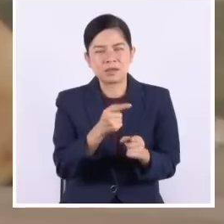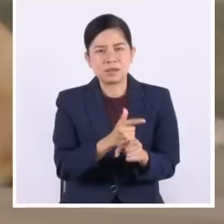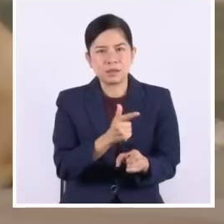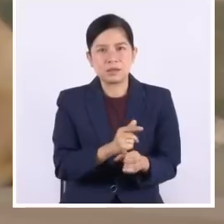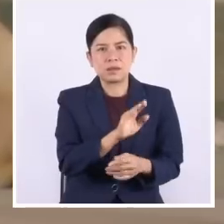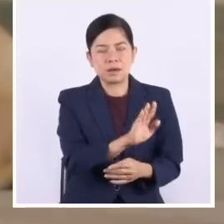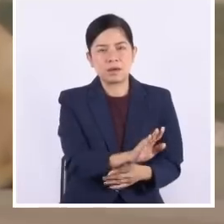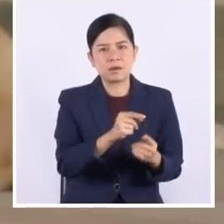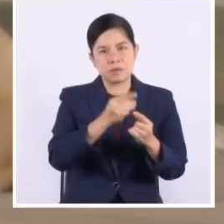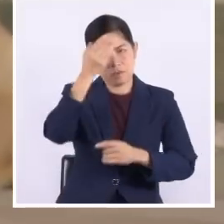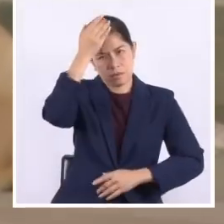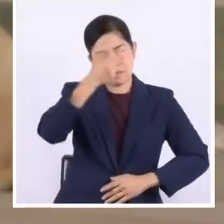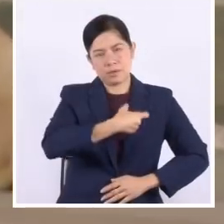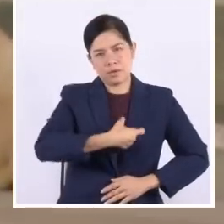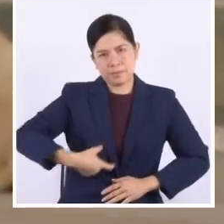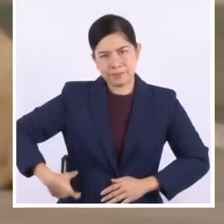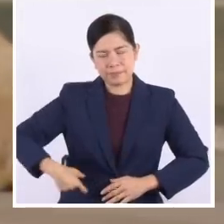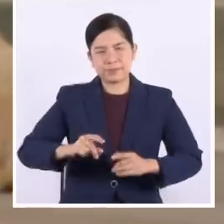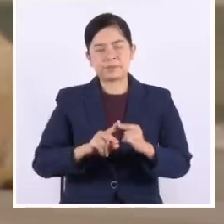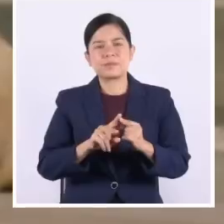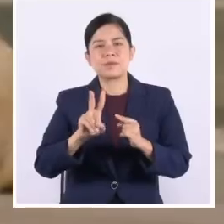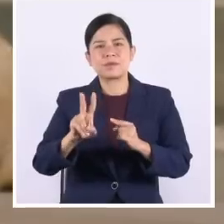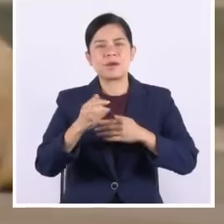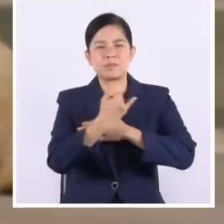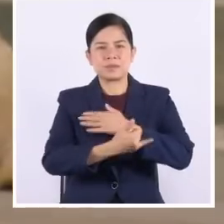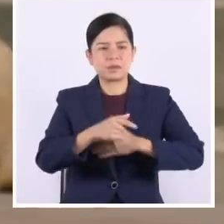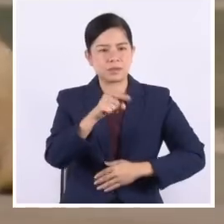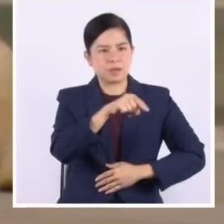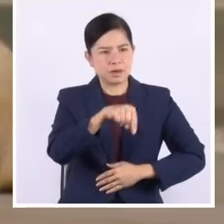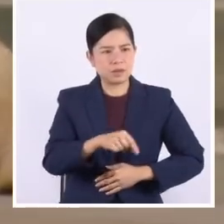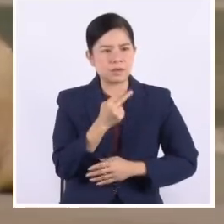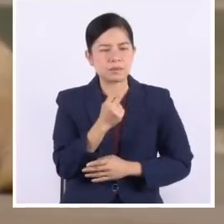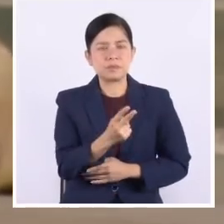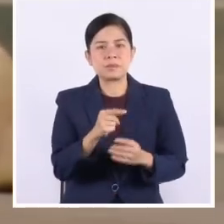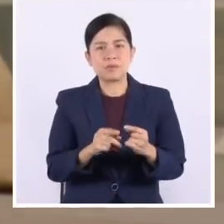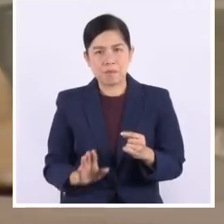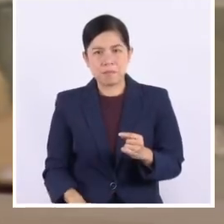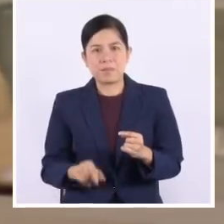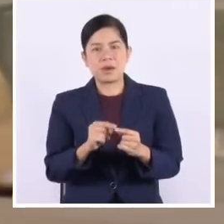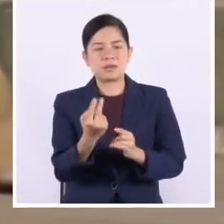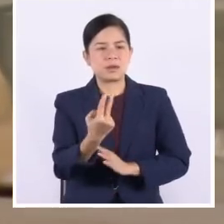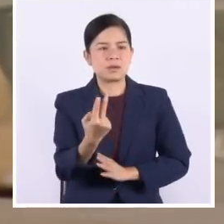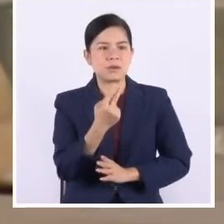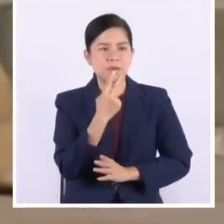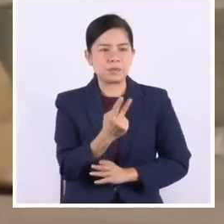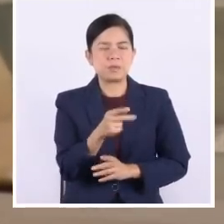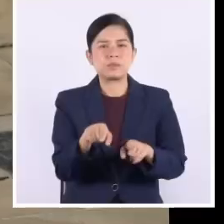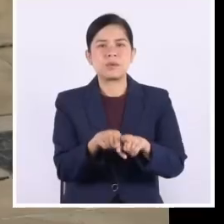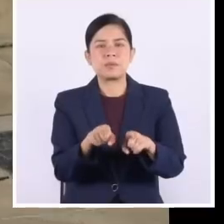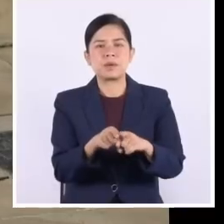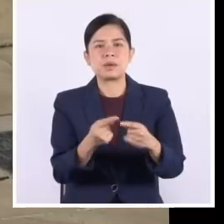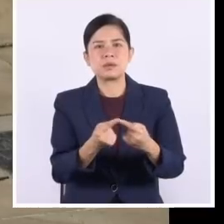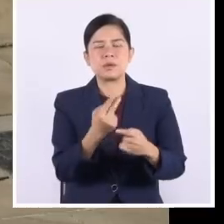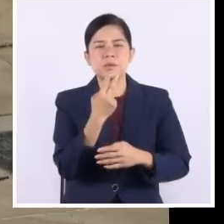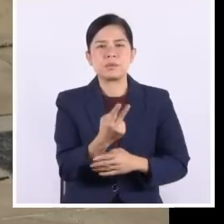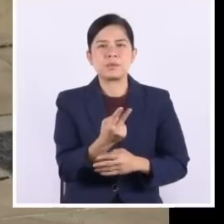ขบวนที่โบสถ์เซนต์จอทด้วยนะคะจะเห็นเลยว่าเจ้าสุนัขทั้ง 2ตัวอยู่ในความดูแลเนี่ยมันมีท่าทีเงียบลงนะคะหมาย